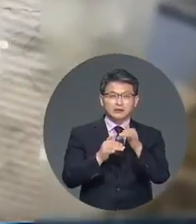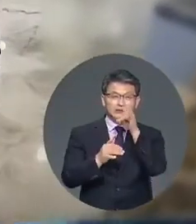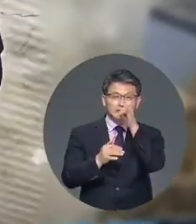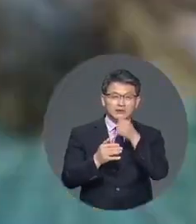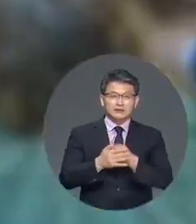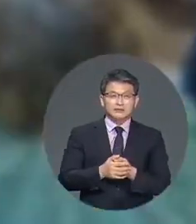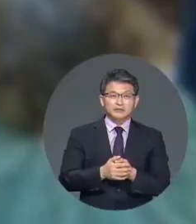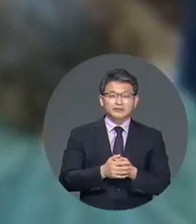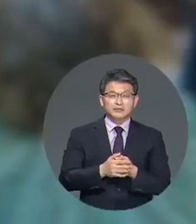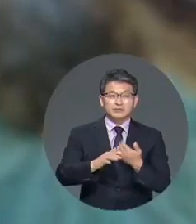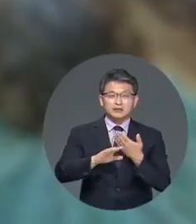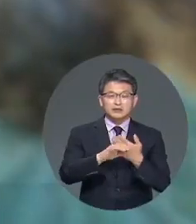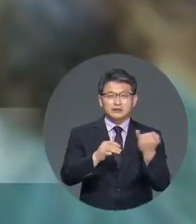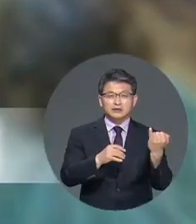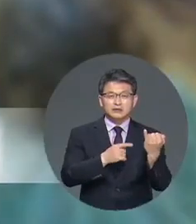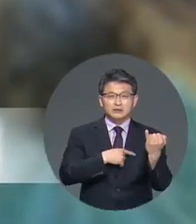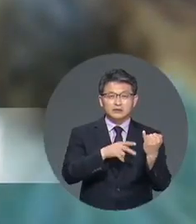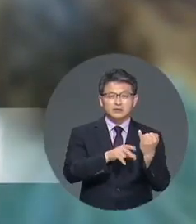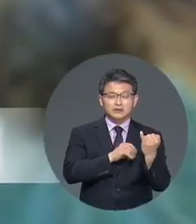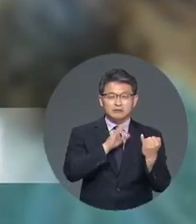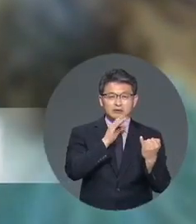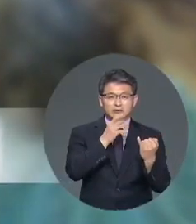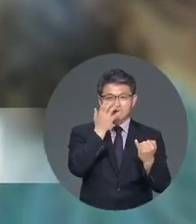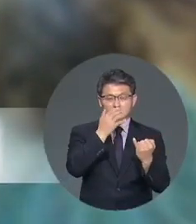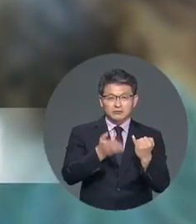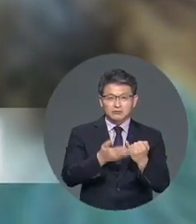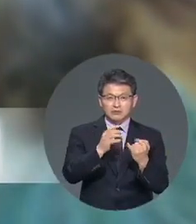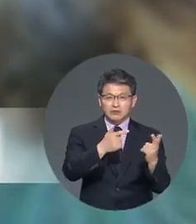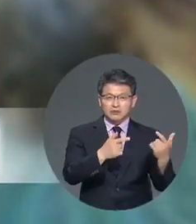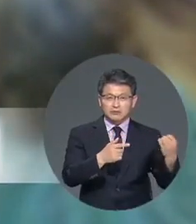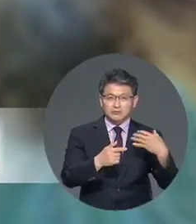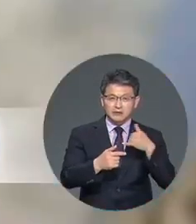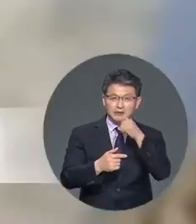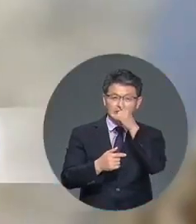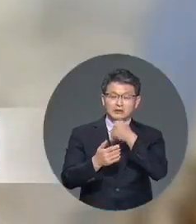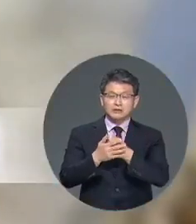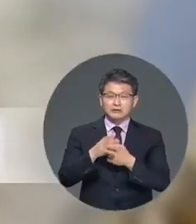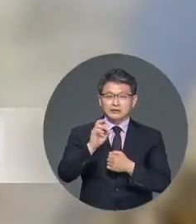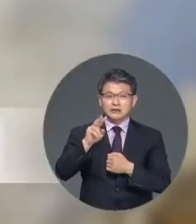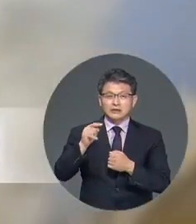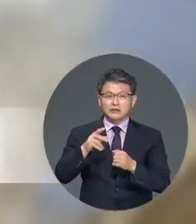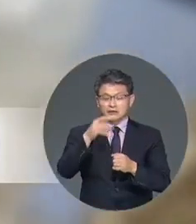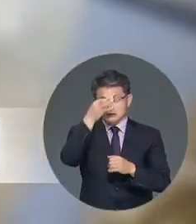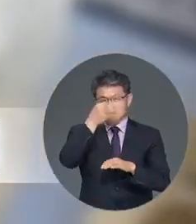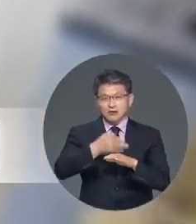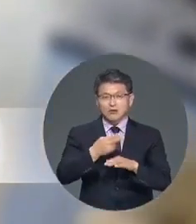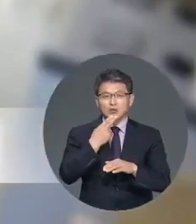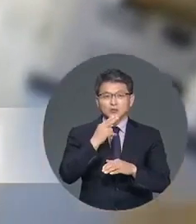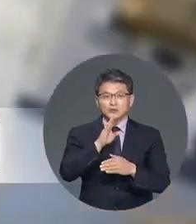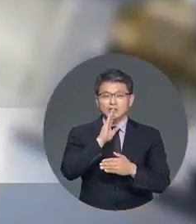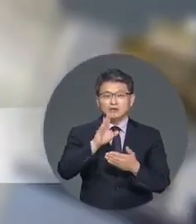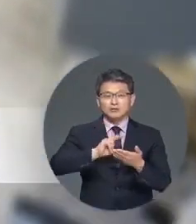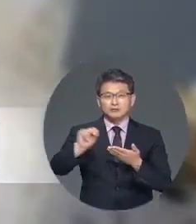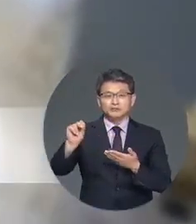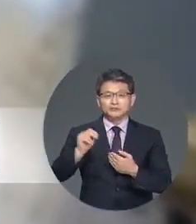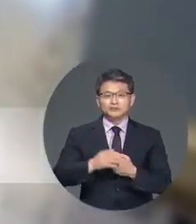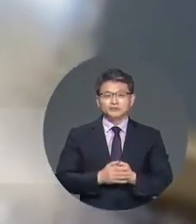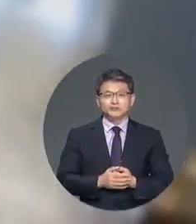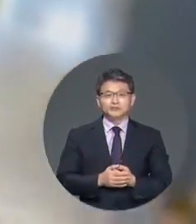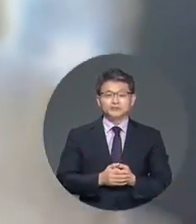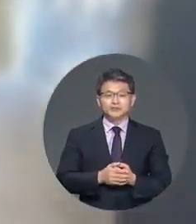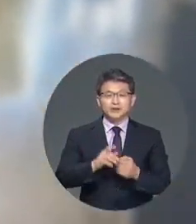했습니다 다른 여성 위원이 즉각 성추행 아니냐는 지적을 했고 양의호는 사과 없이 바로 자리를 떴습니다